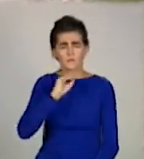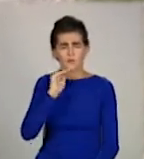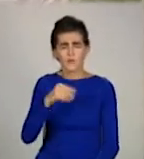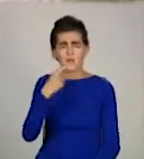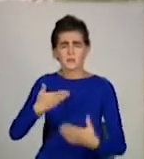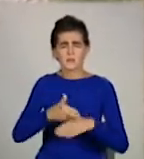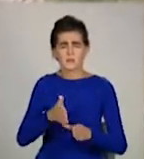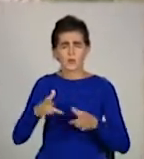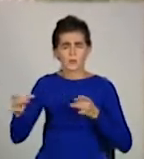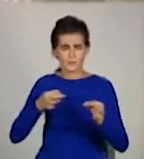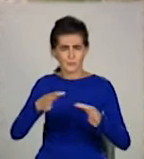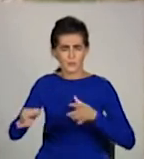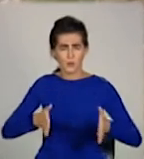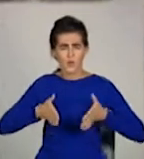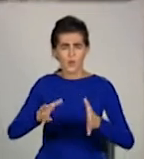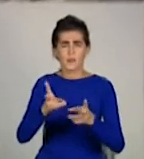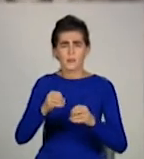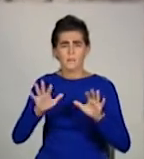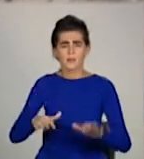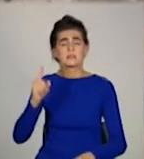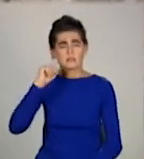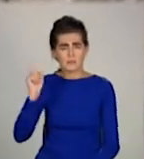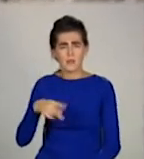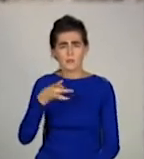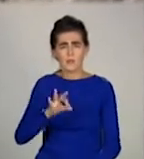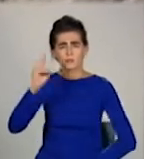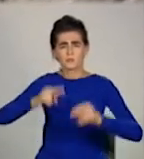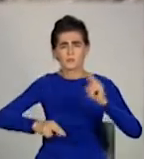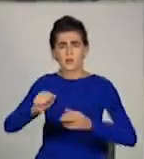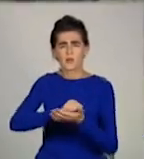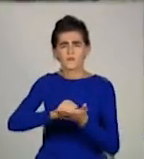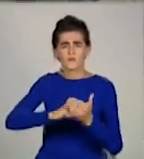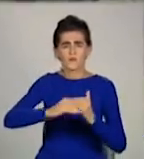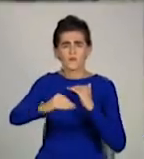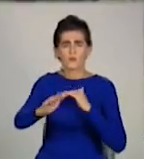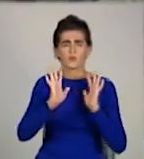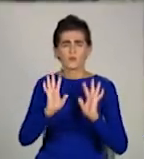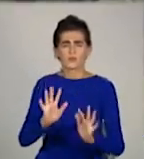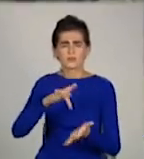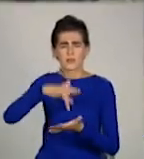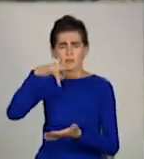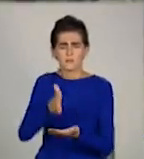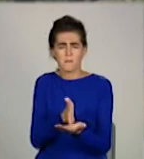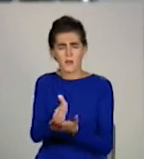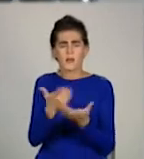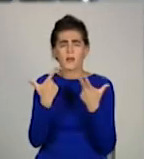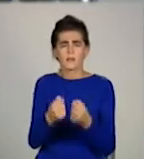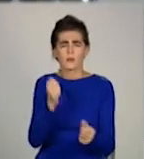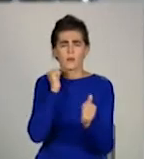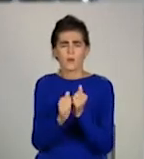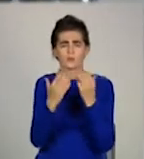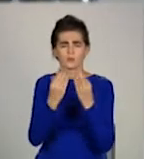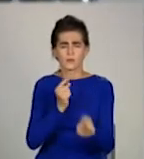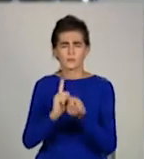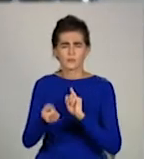розбиті ділянки на околицях міста знають. Та латають асфальт здебільшого на центральних магістралях, де щодня